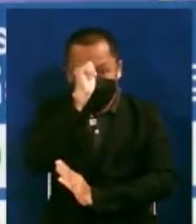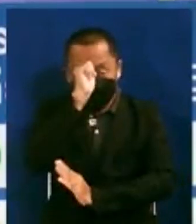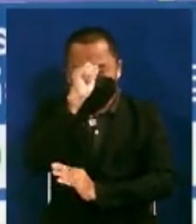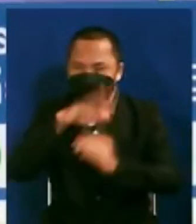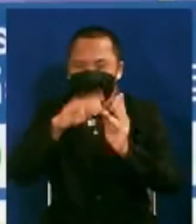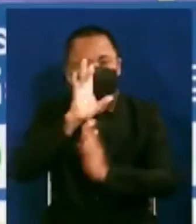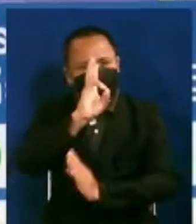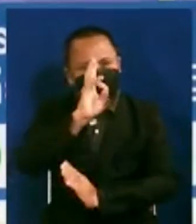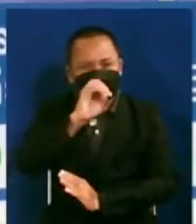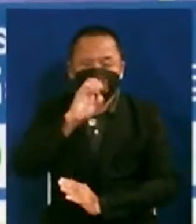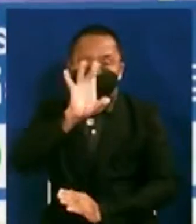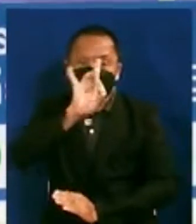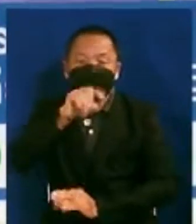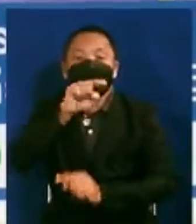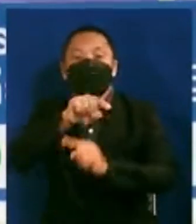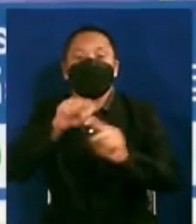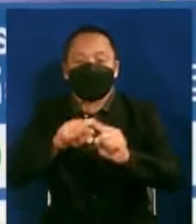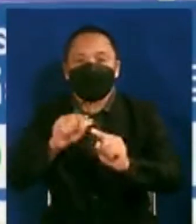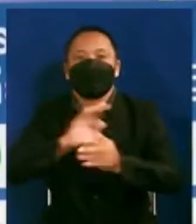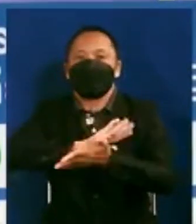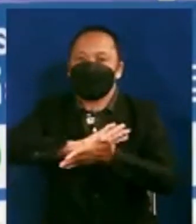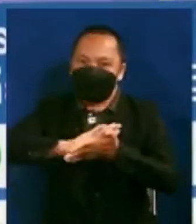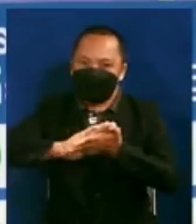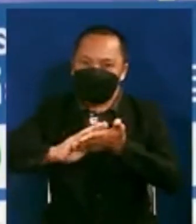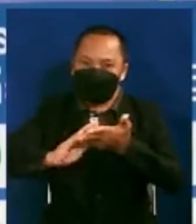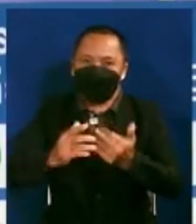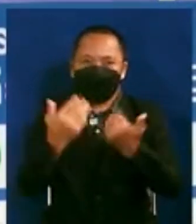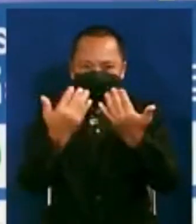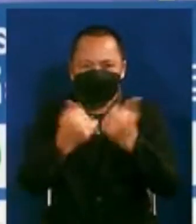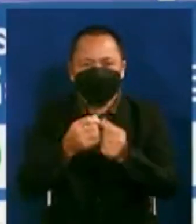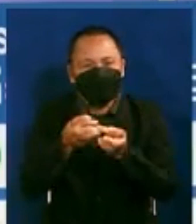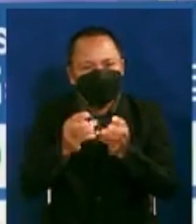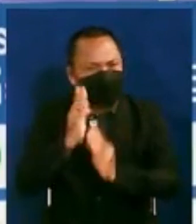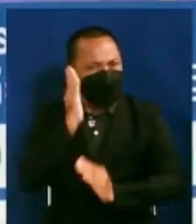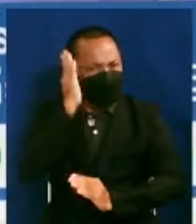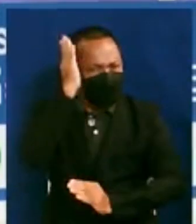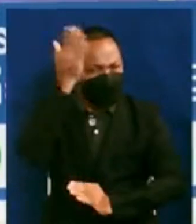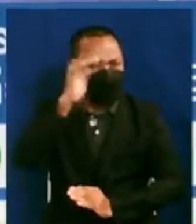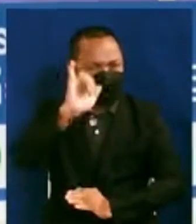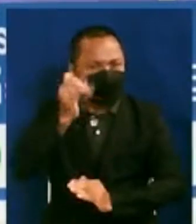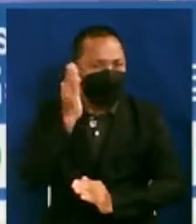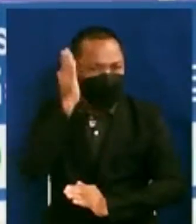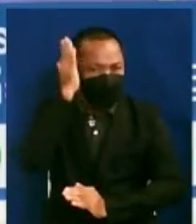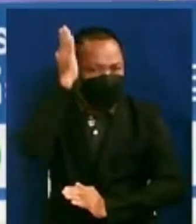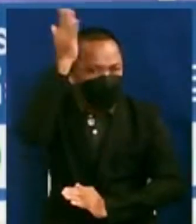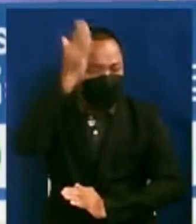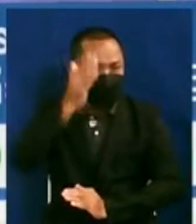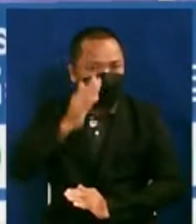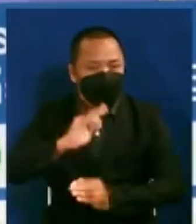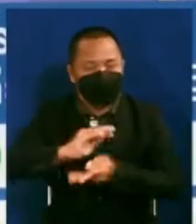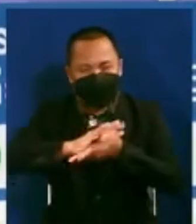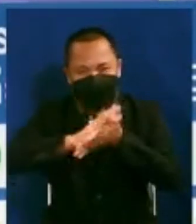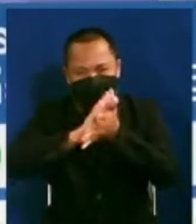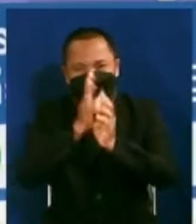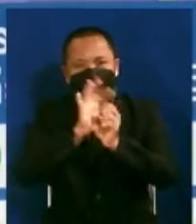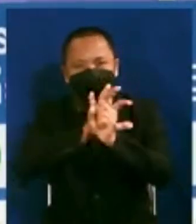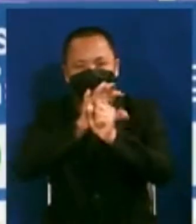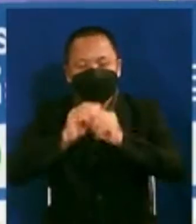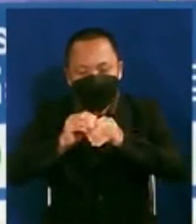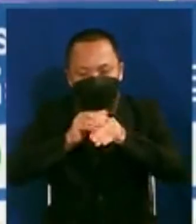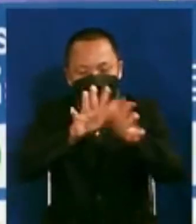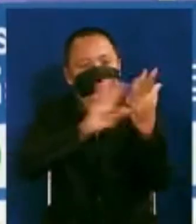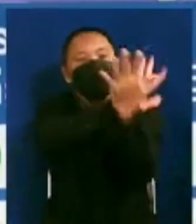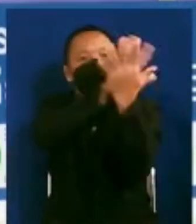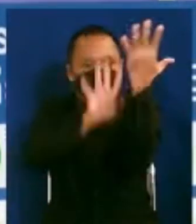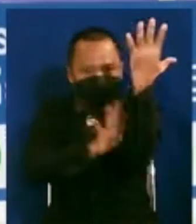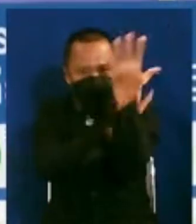มาณ 70-80% เรียบร้อยแล้วแล้วก็มีแนวโน้มในที่สุดสายพันธุ์นี้จะต้องระบาดทั่ว